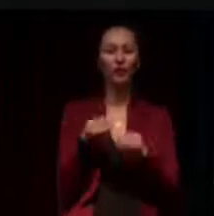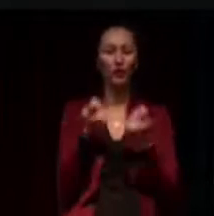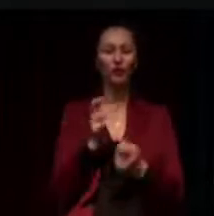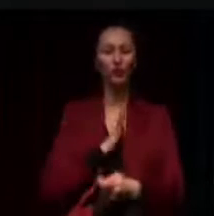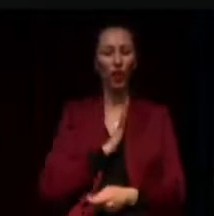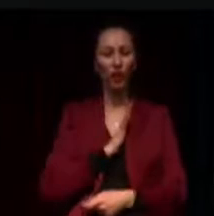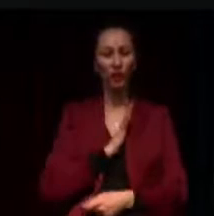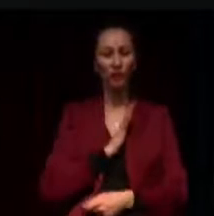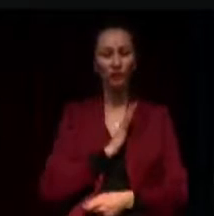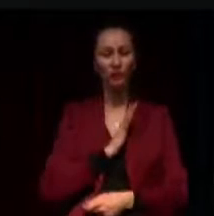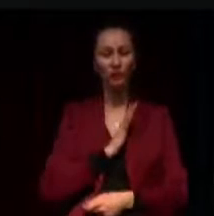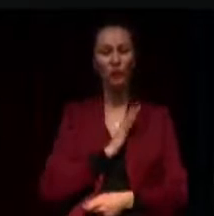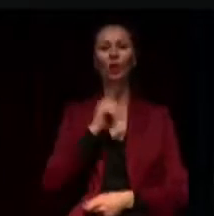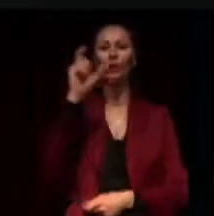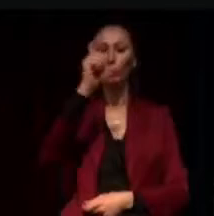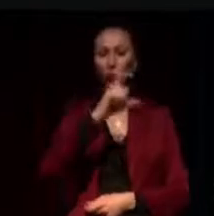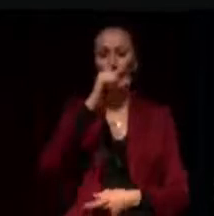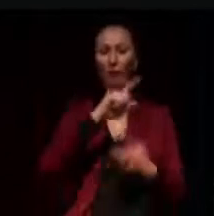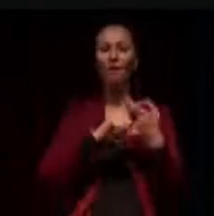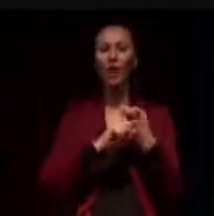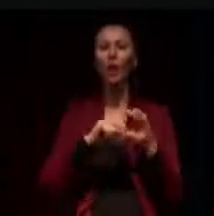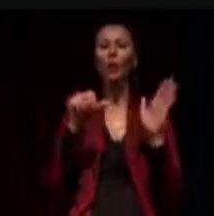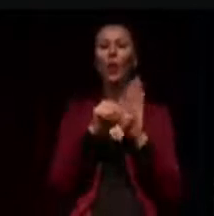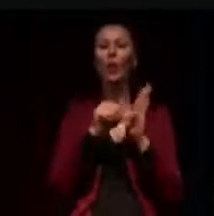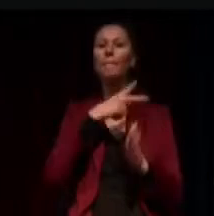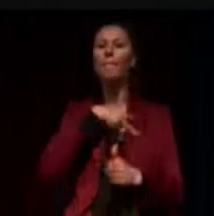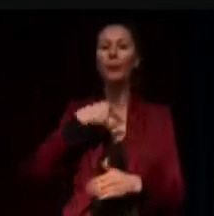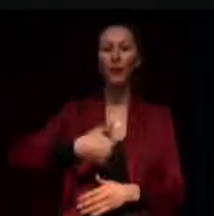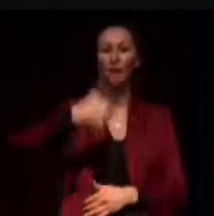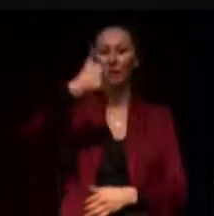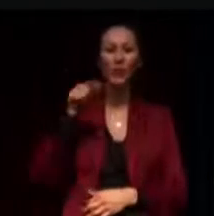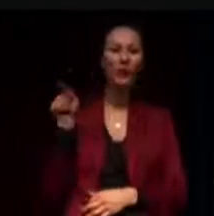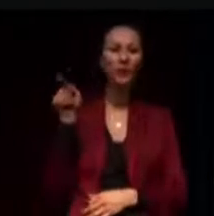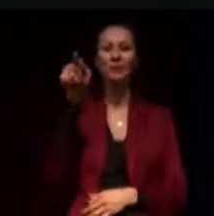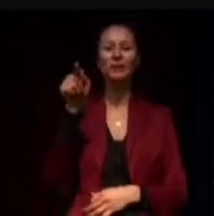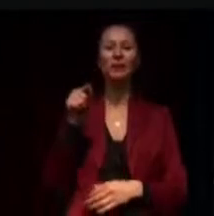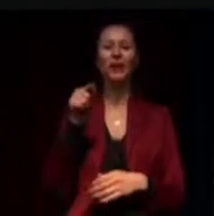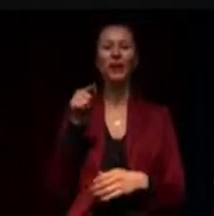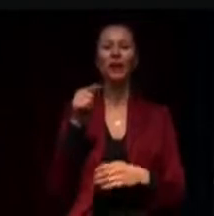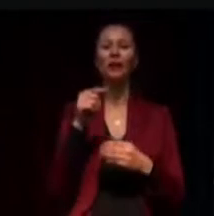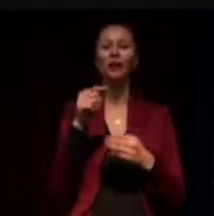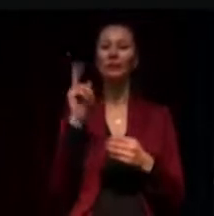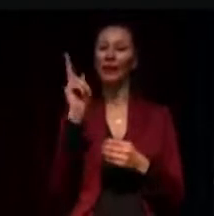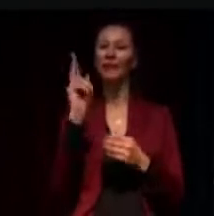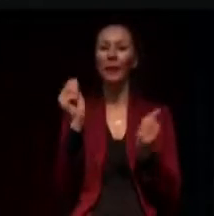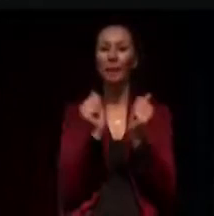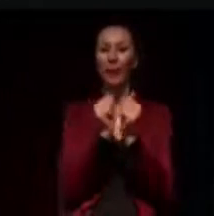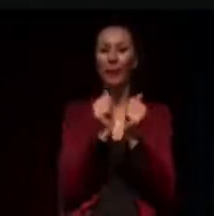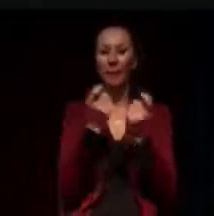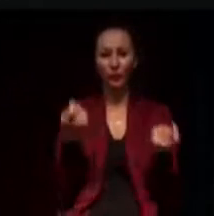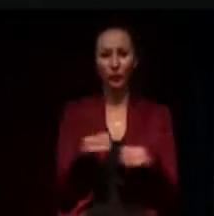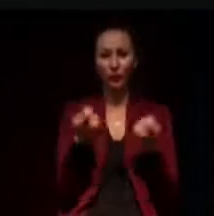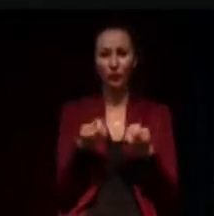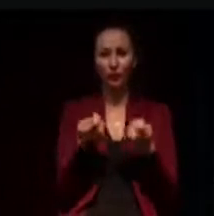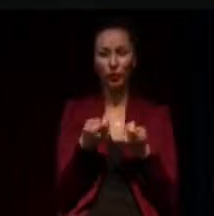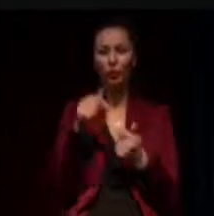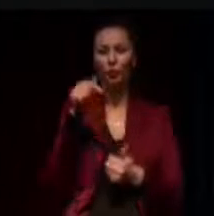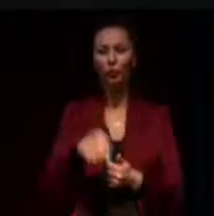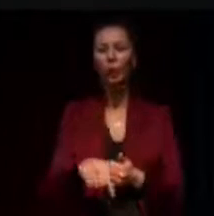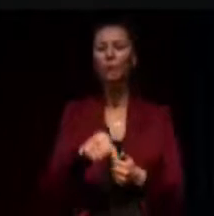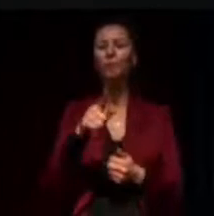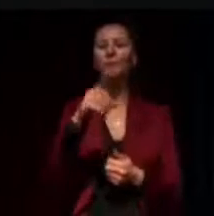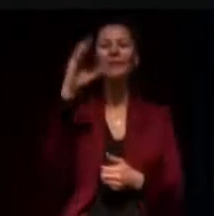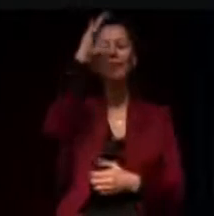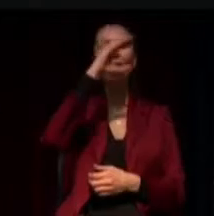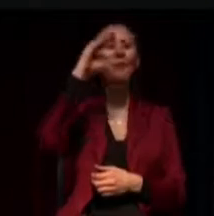var. Burada Buca ve Konak Belediye Başkanlarımız da bu konuda çok kendileriyle beraber çalıştılar. Bu seyyar